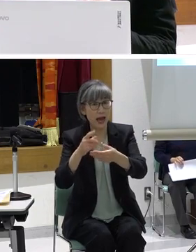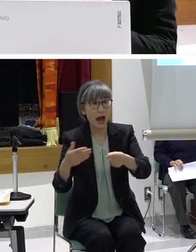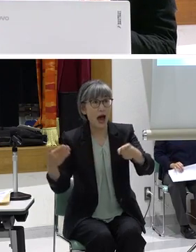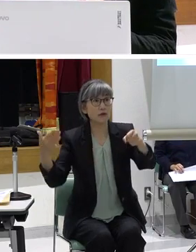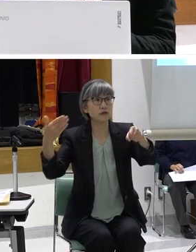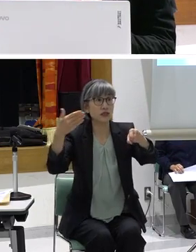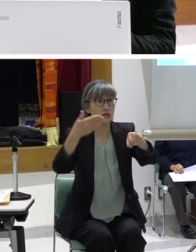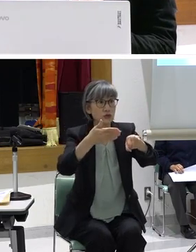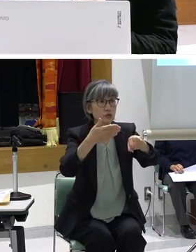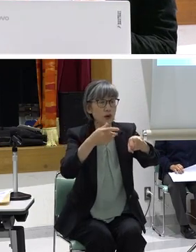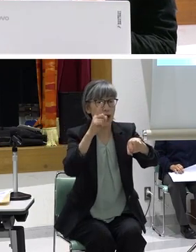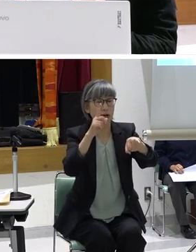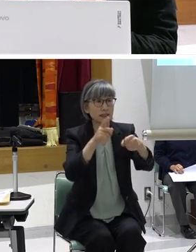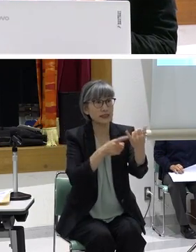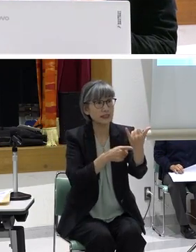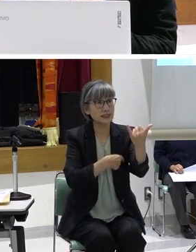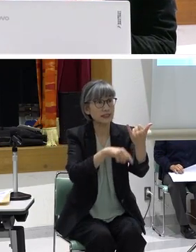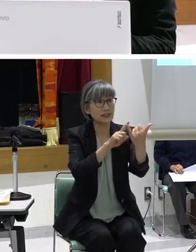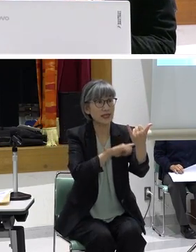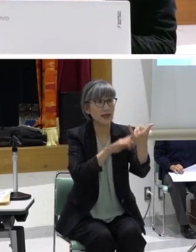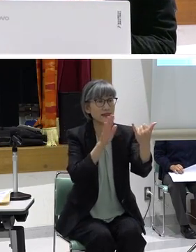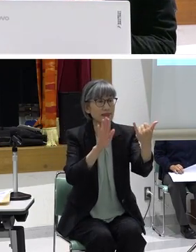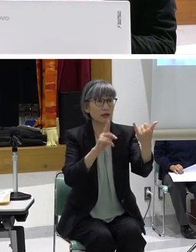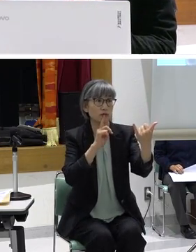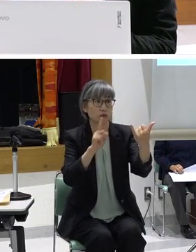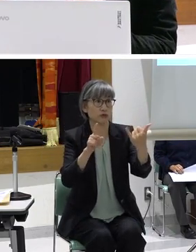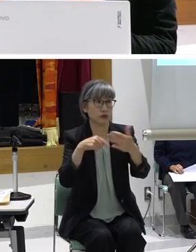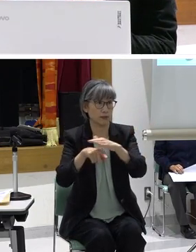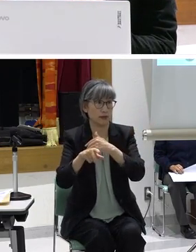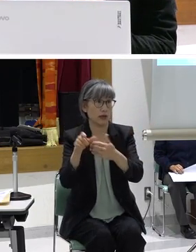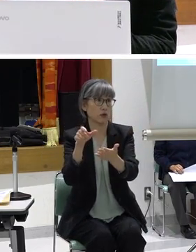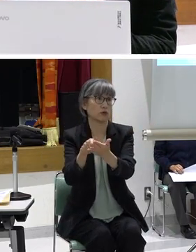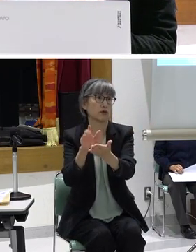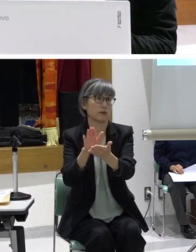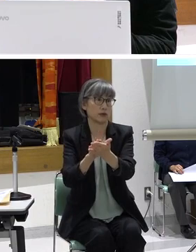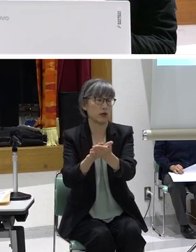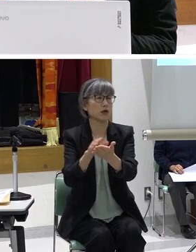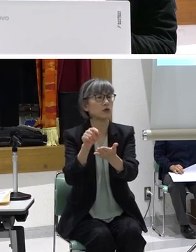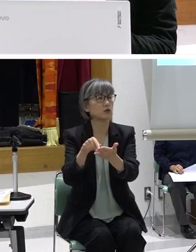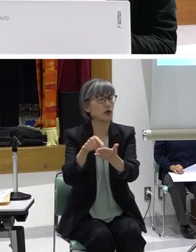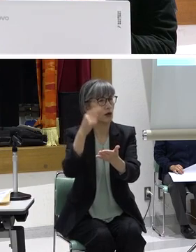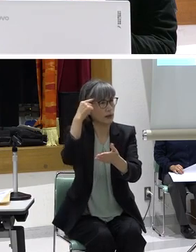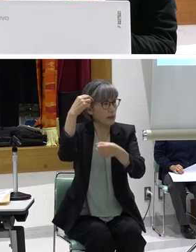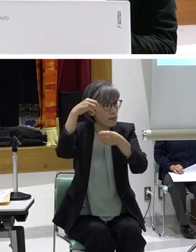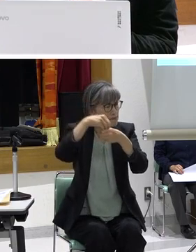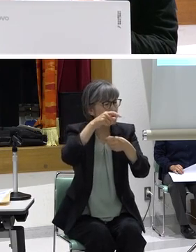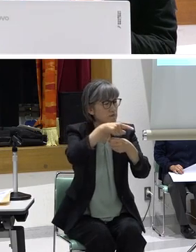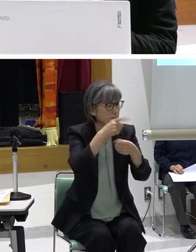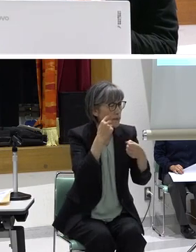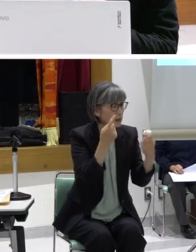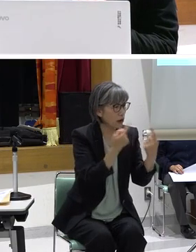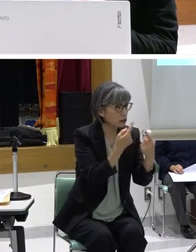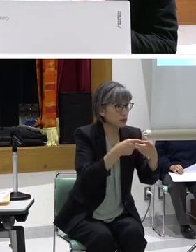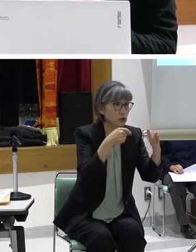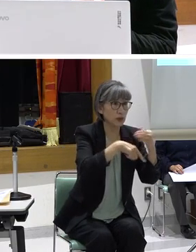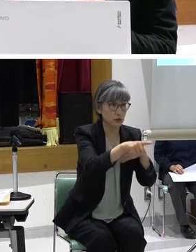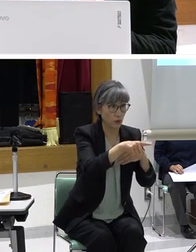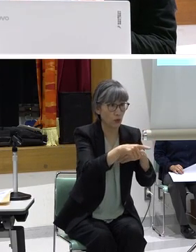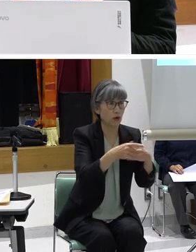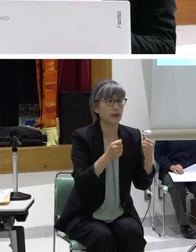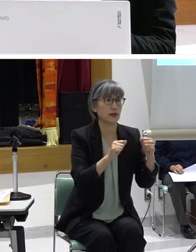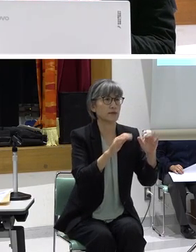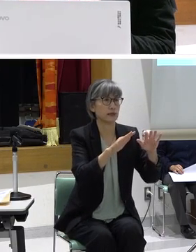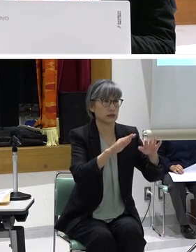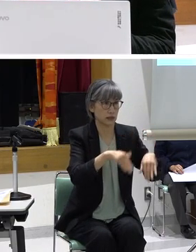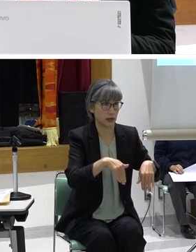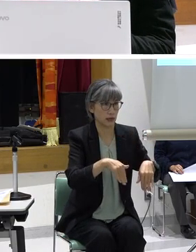まあ、そういうアクセスは人権という視点からこのガイドラインを見直しましょうということになったわけですね。で、そういったこと